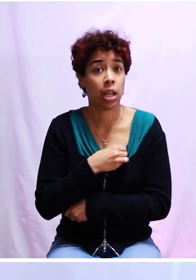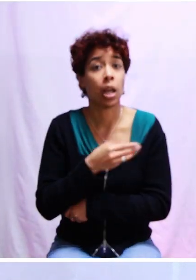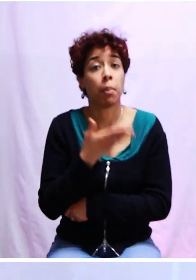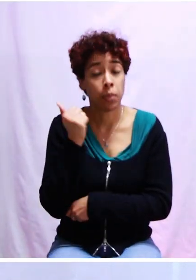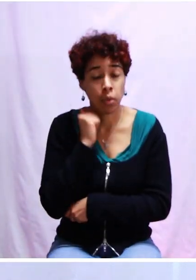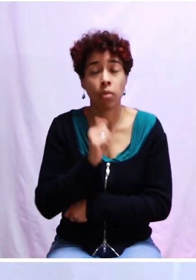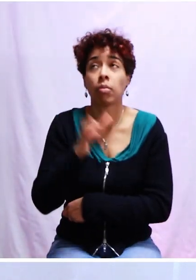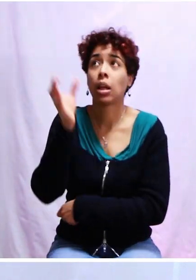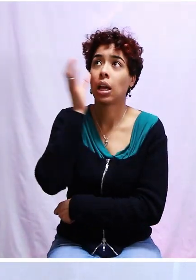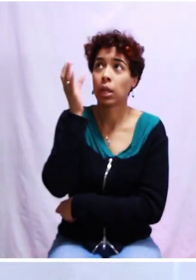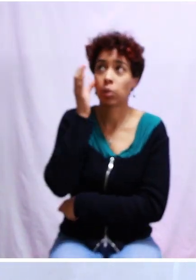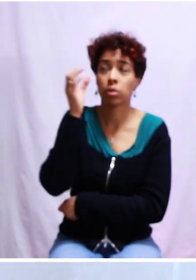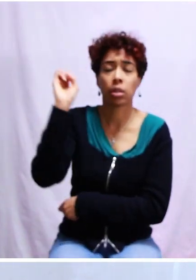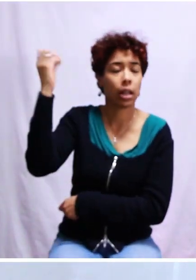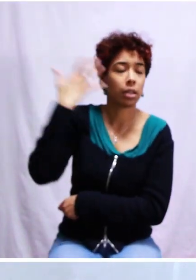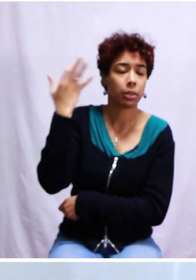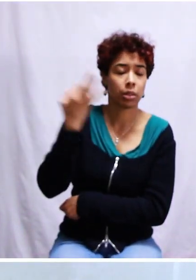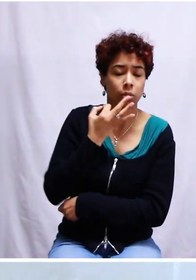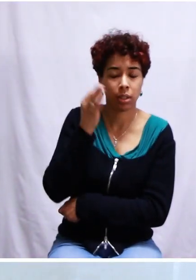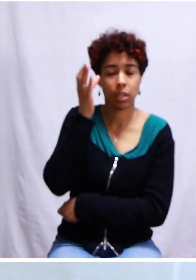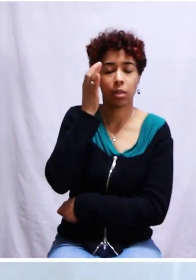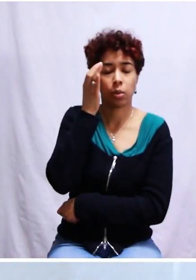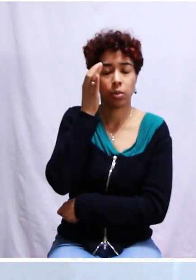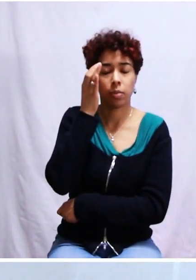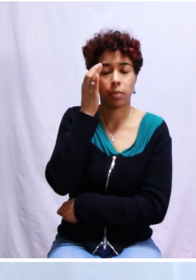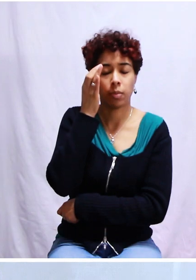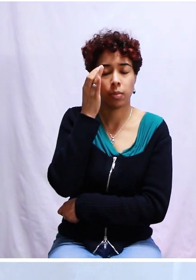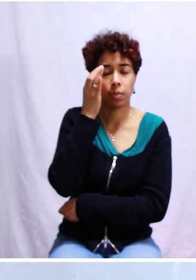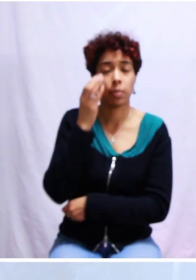ce que l'Esprit te communique à ce moment-là.